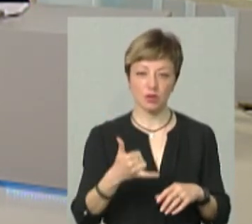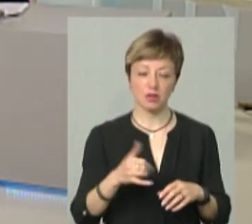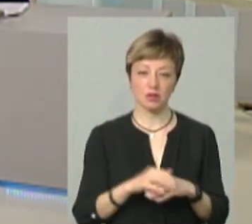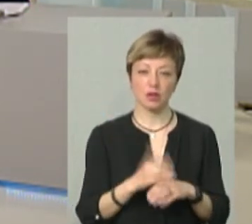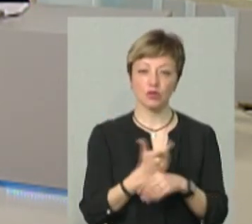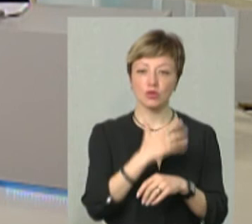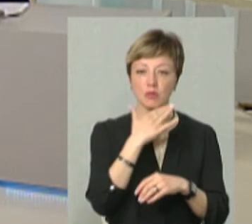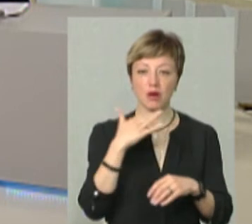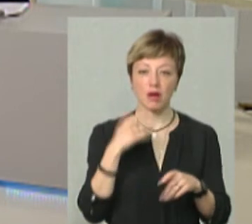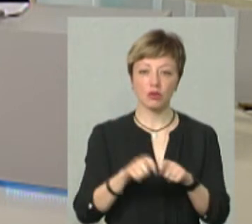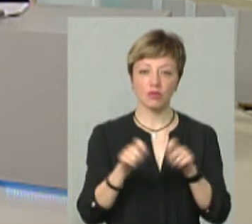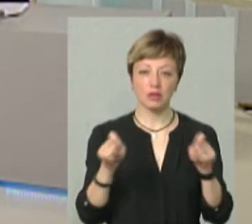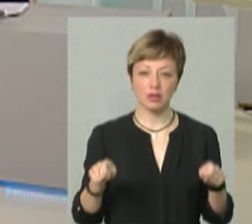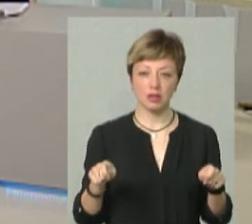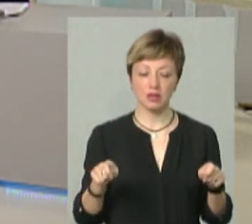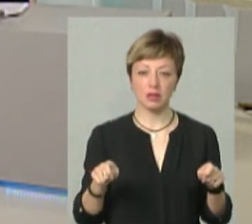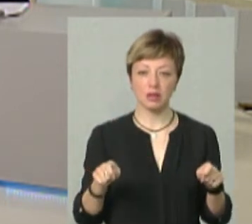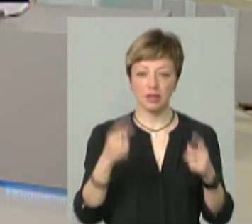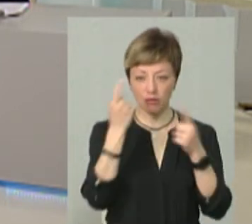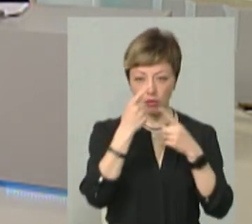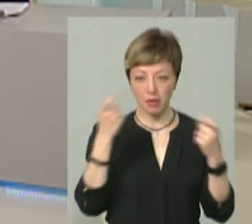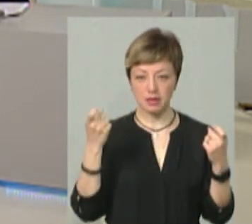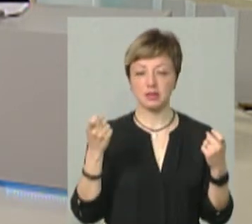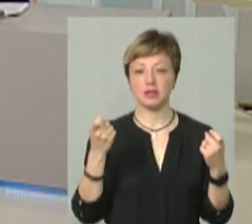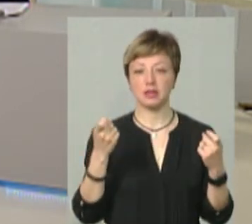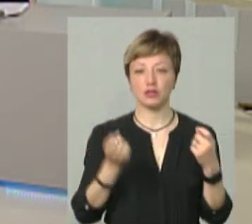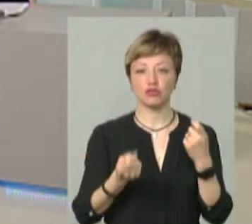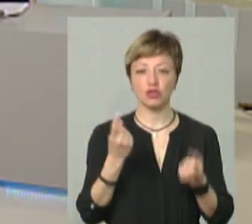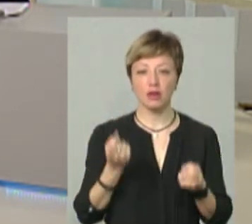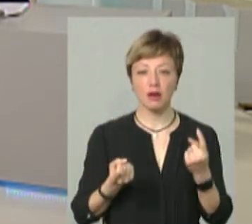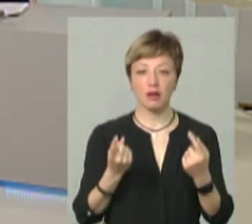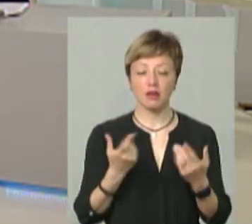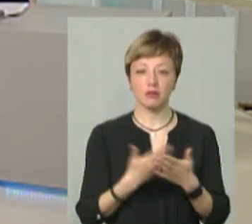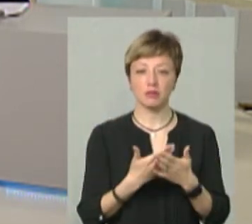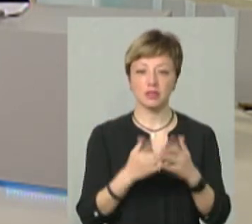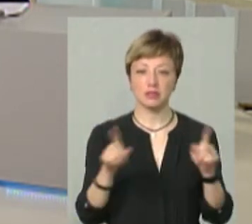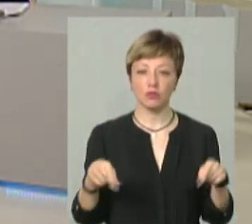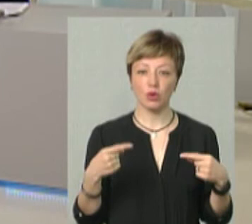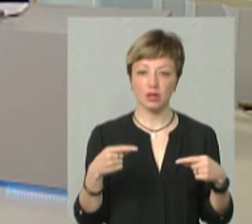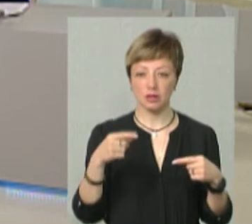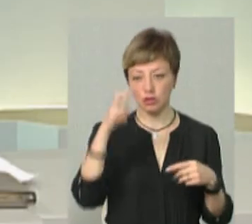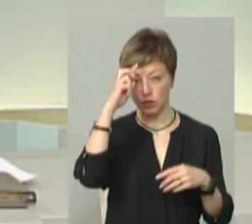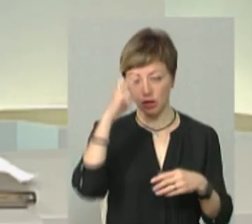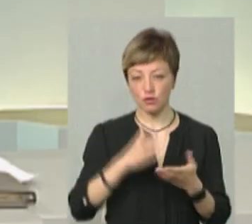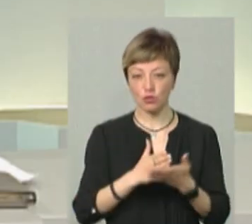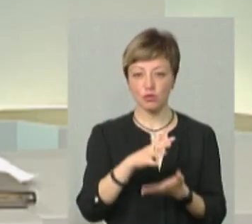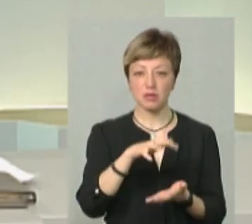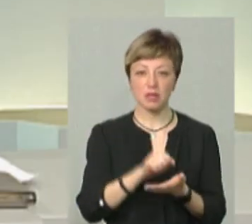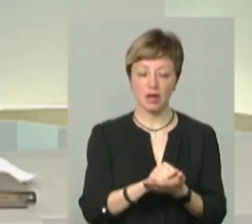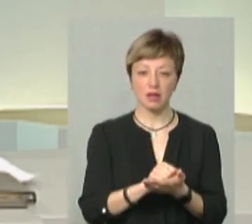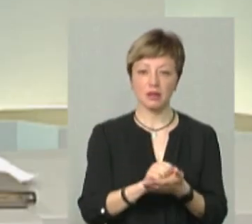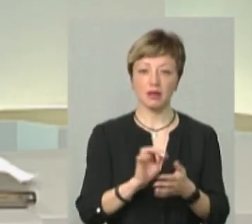дозвонитися. Дуже багато відкрили інформаційних джерел, створили в Державній службі зайнятості